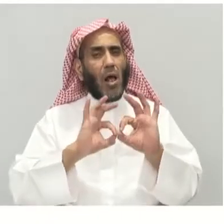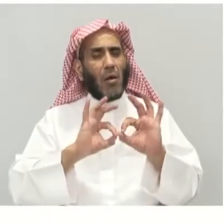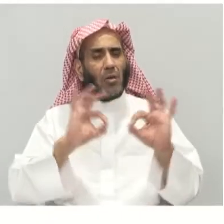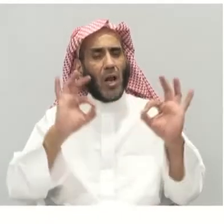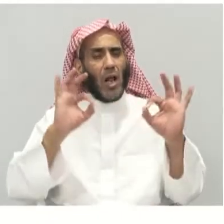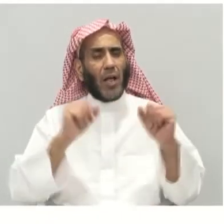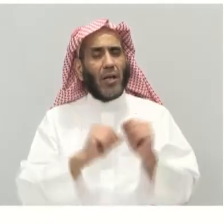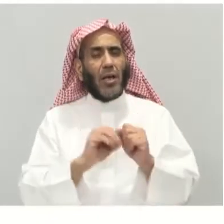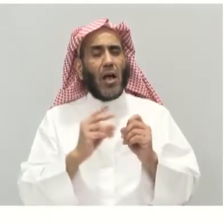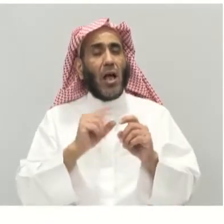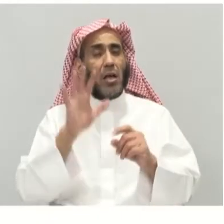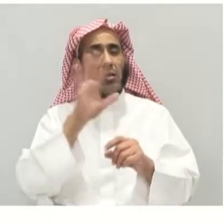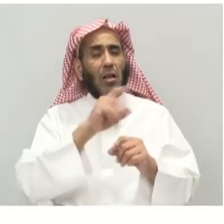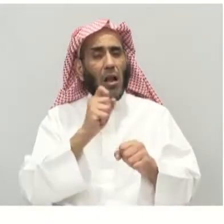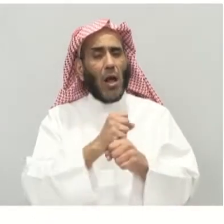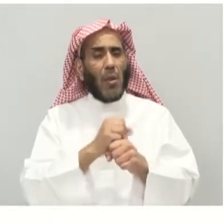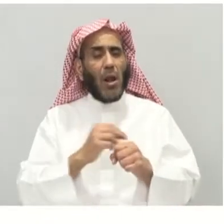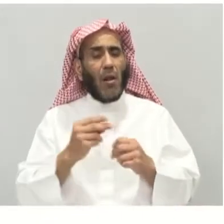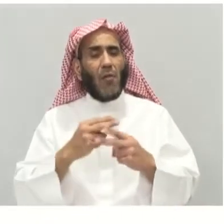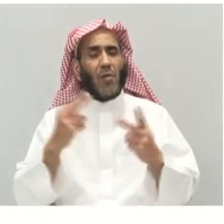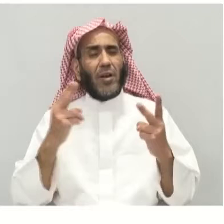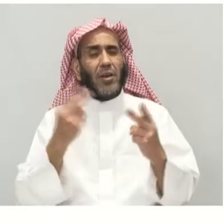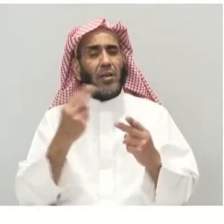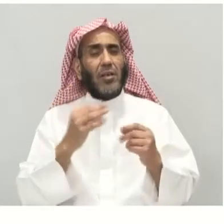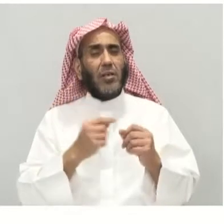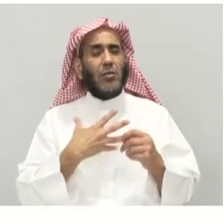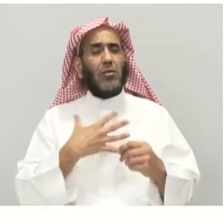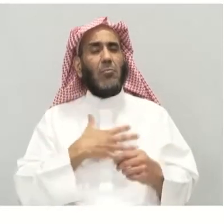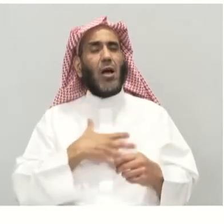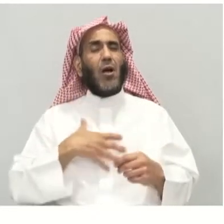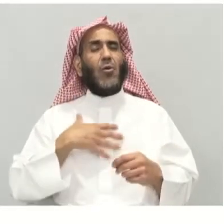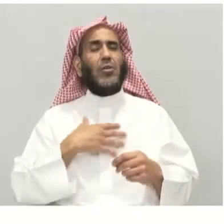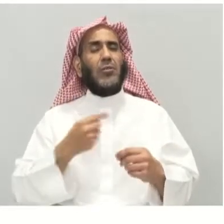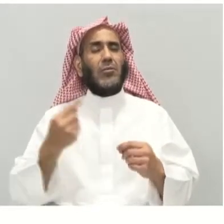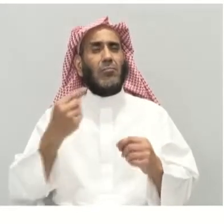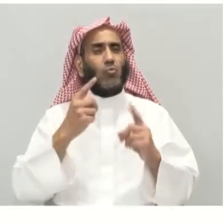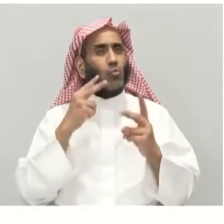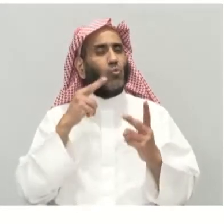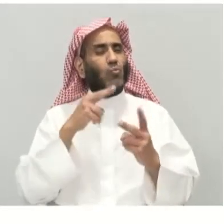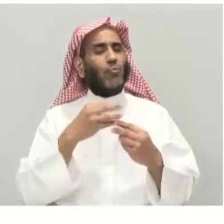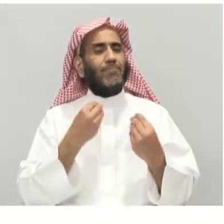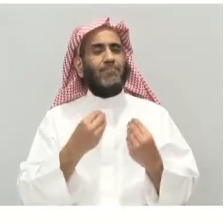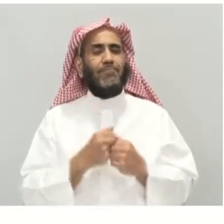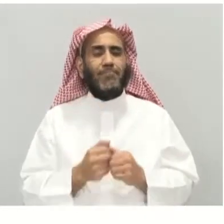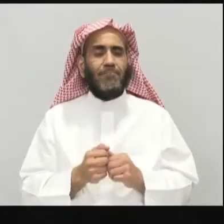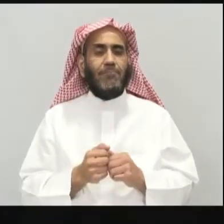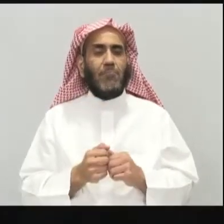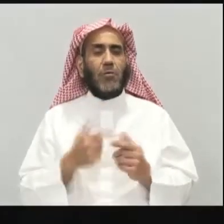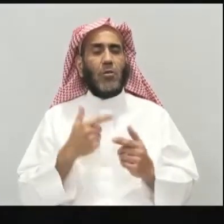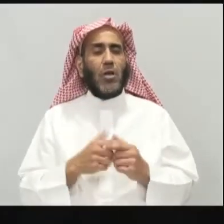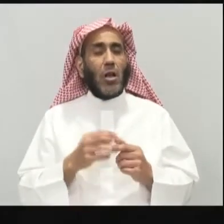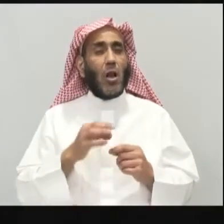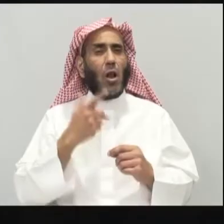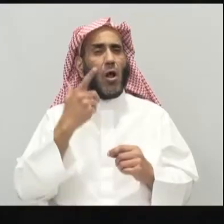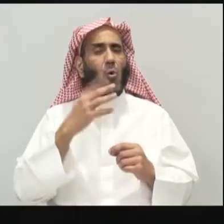هيئه العمل الفني العام وهي الانطباع والاحساس الذي يوصل لكم مشاهدين ذكرنا لكم ان الهويه